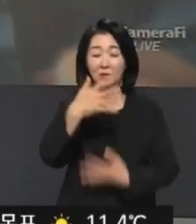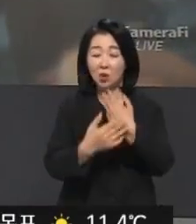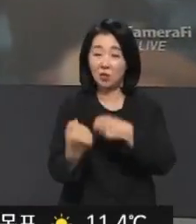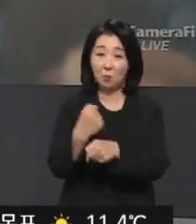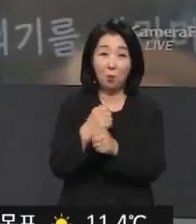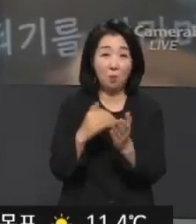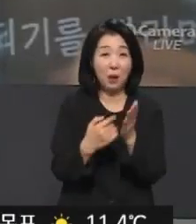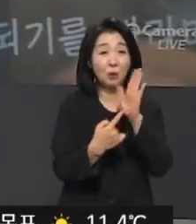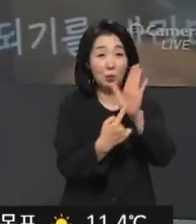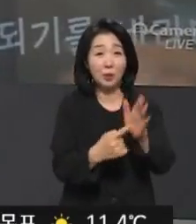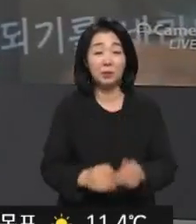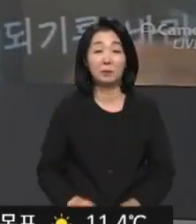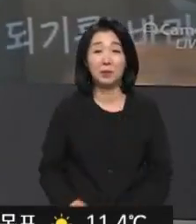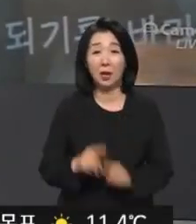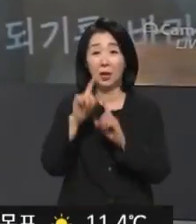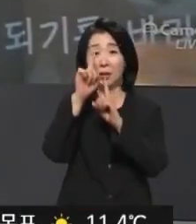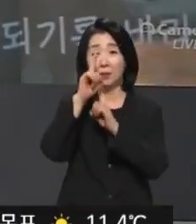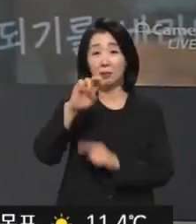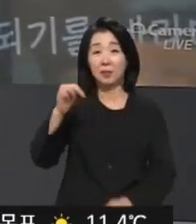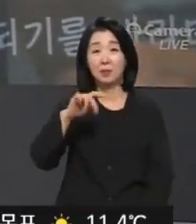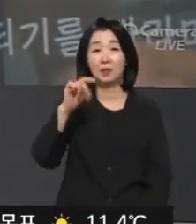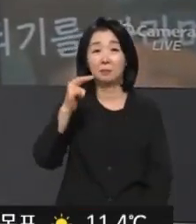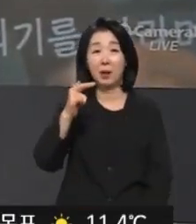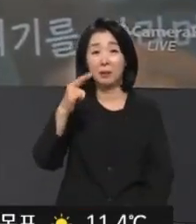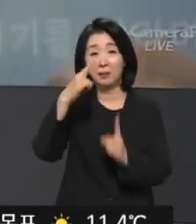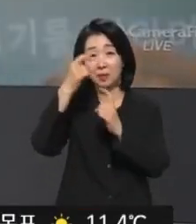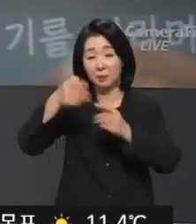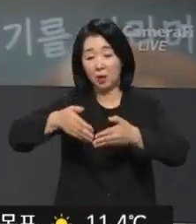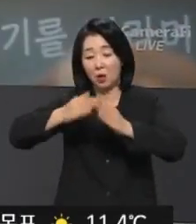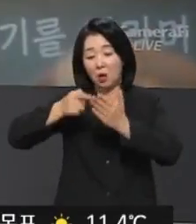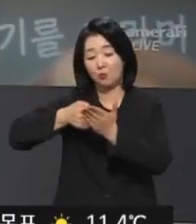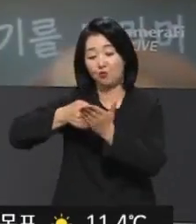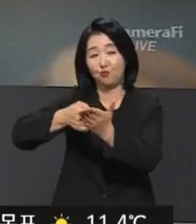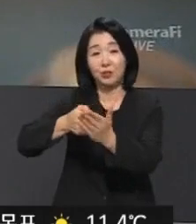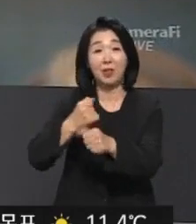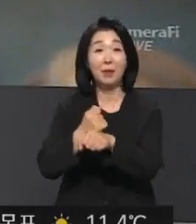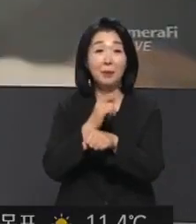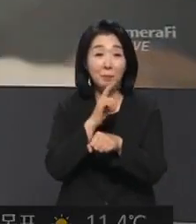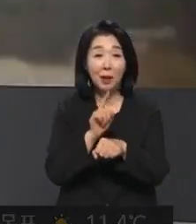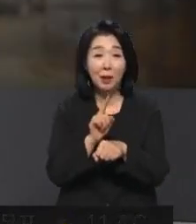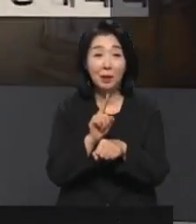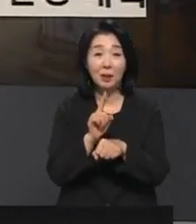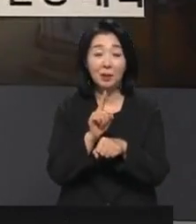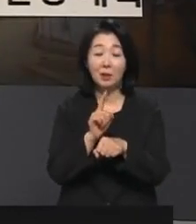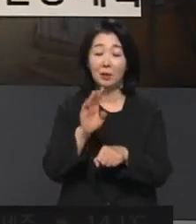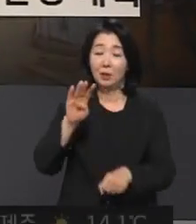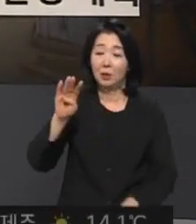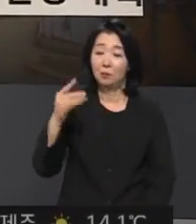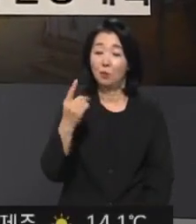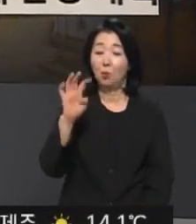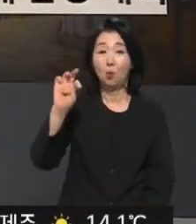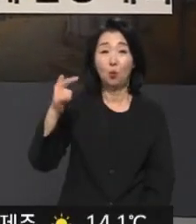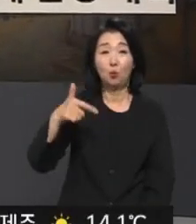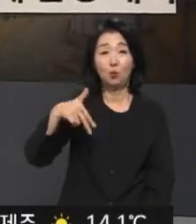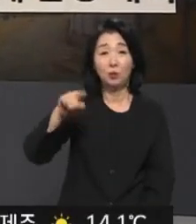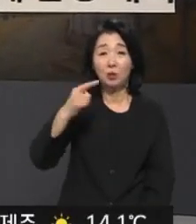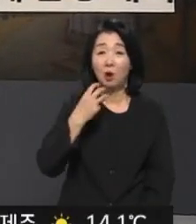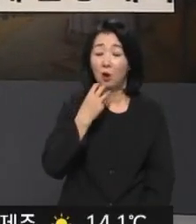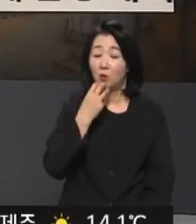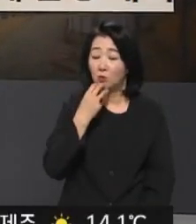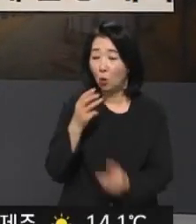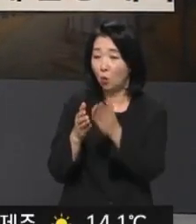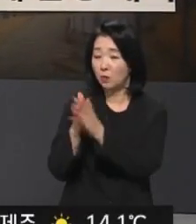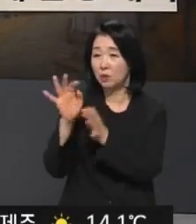영상을 공개했습니다. 그리고 이승만 기념관 건립을 추진한다는 소식도 전해졌는데요. 보훈처는 서울시와 부지를 놓고